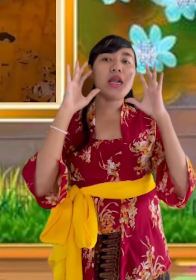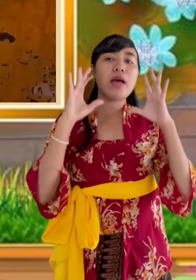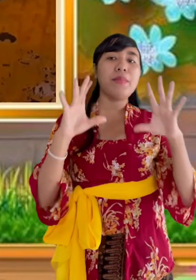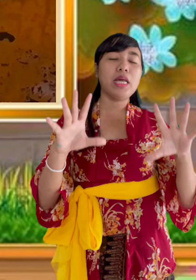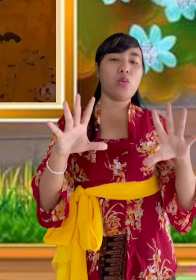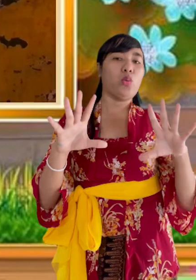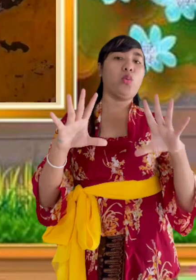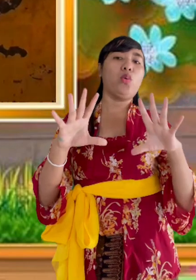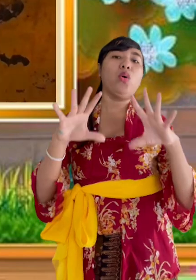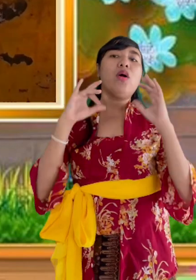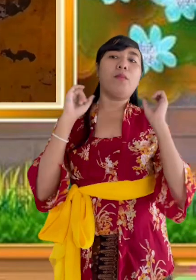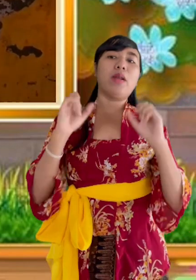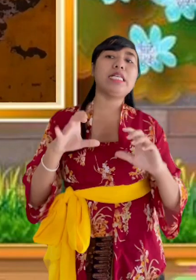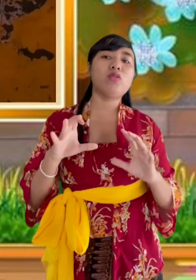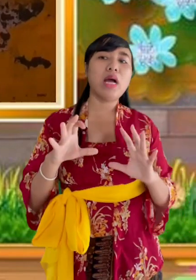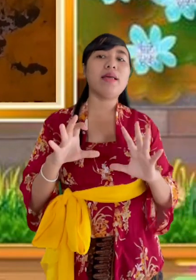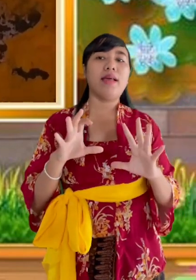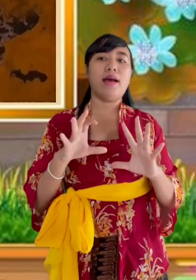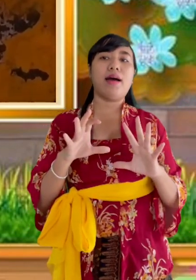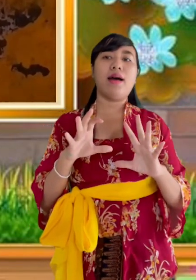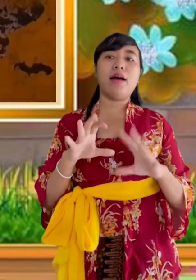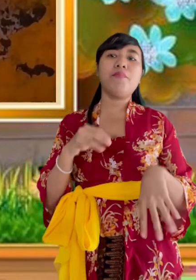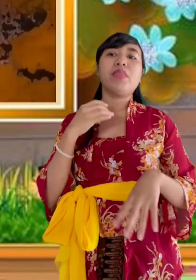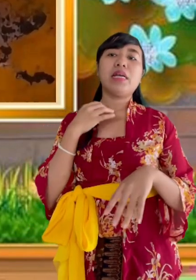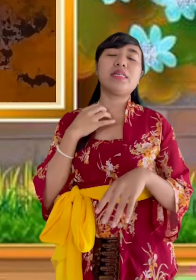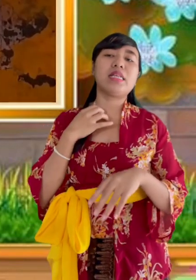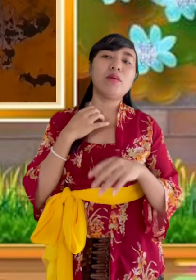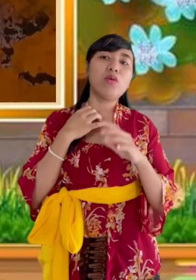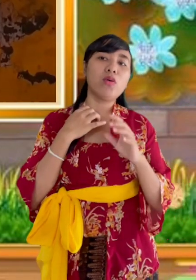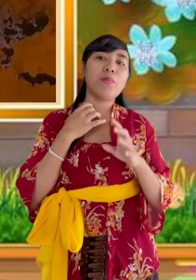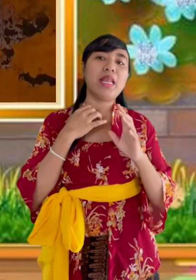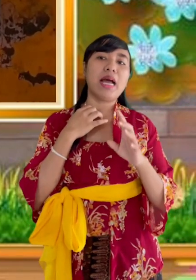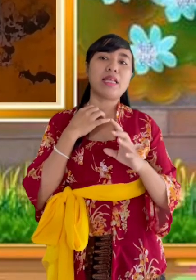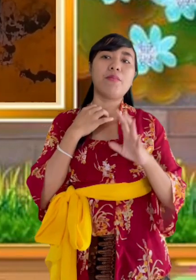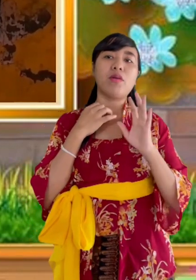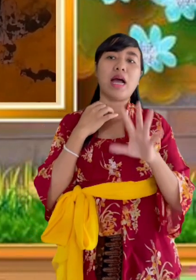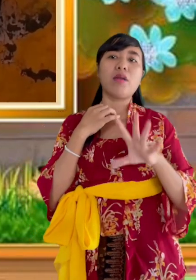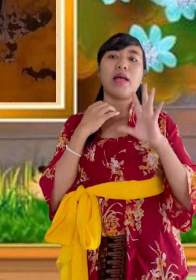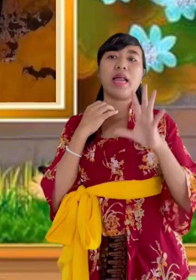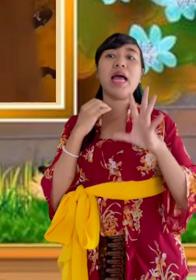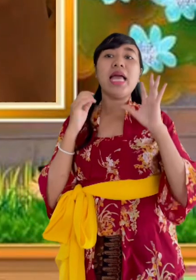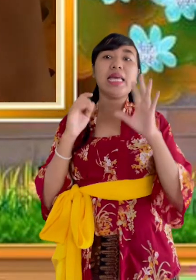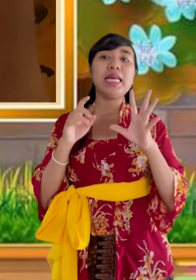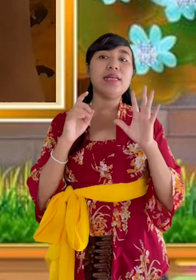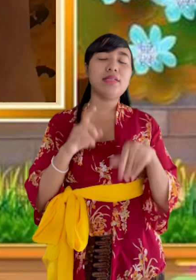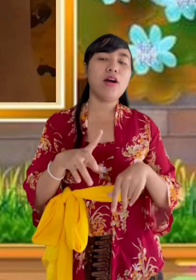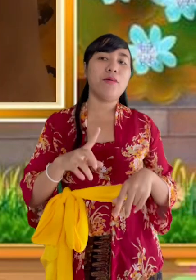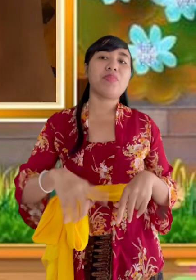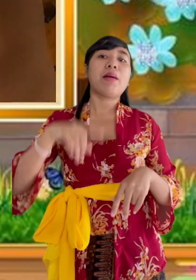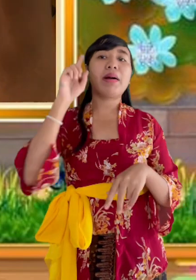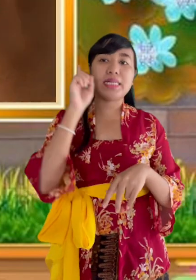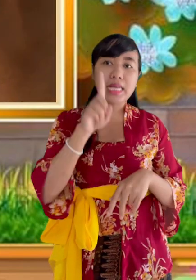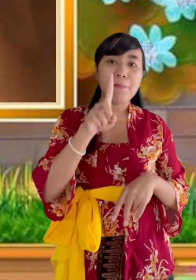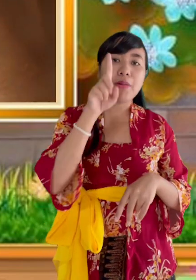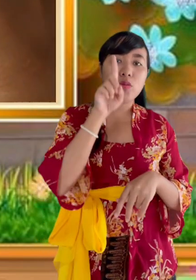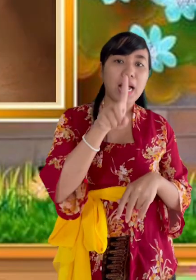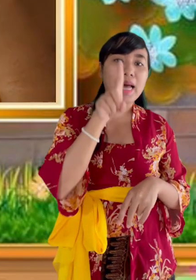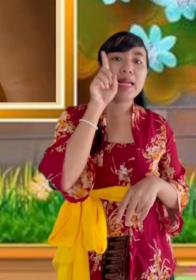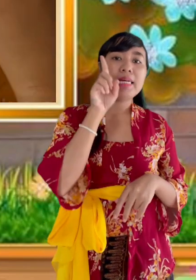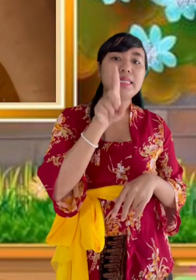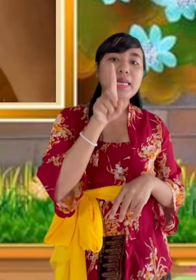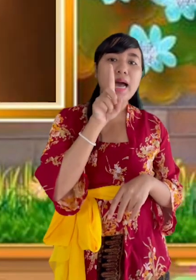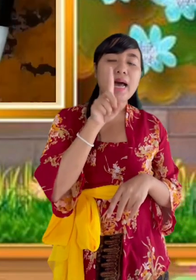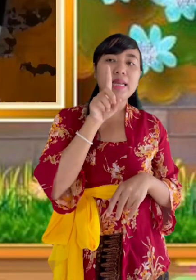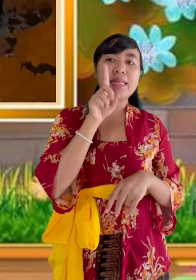menggunakan warna biru, boleh juga ya. Di sini Bu Guru pilihannya menggunakan warna hijau, mengecap